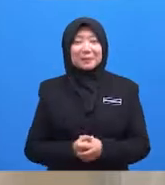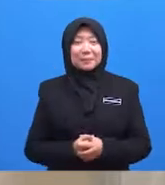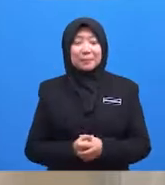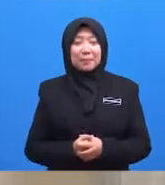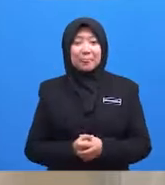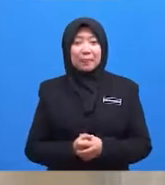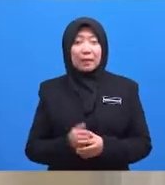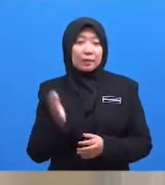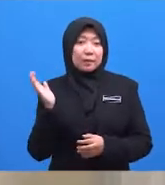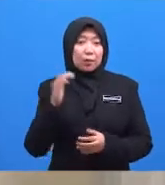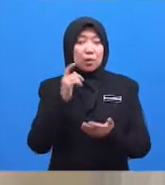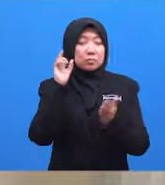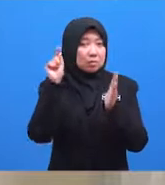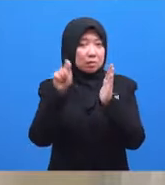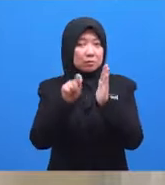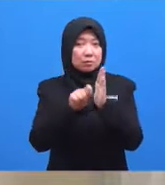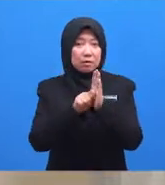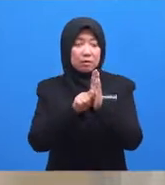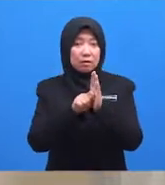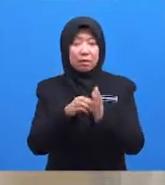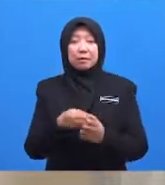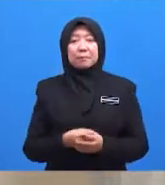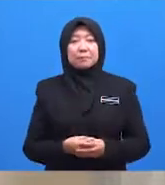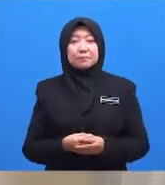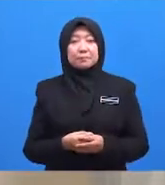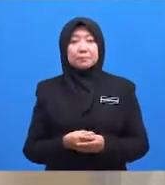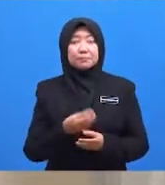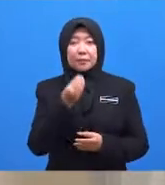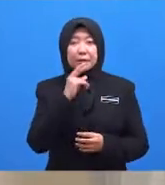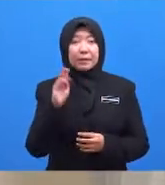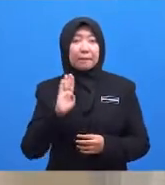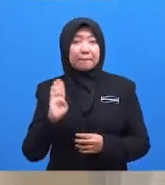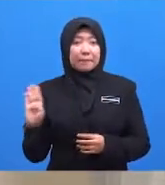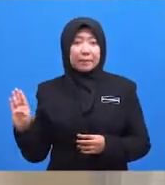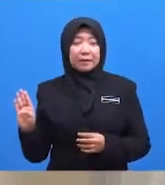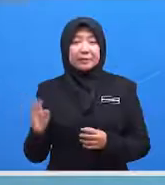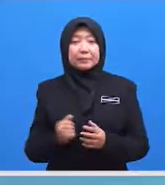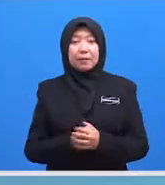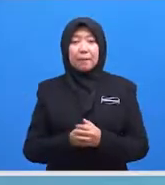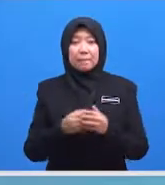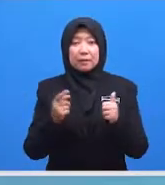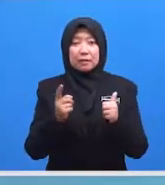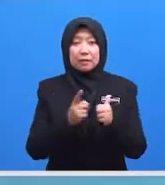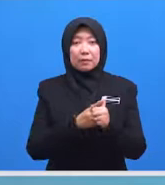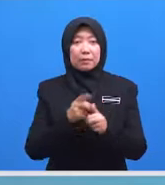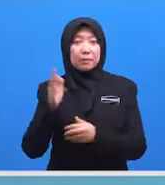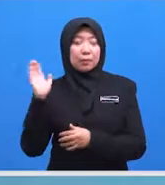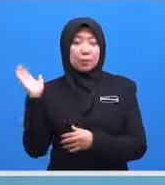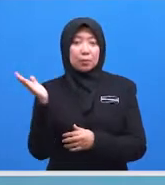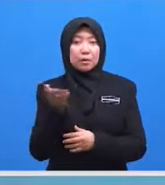lihat carta aliran hidangan makanan secara barat. Aliran pertama, pembuka